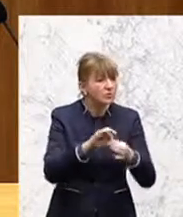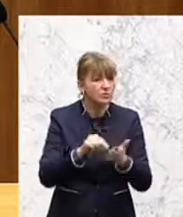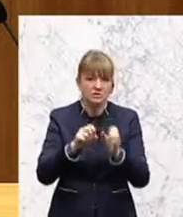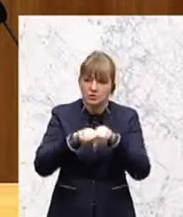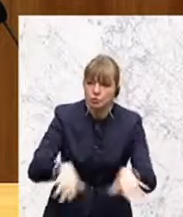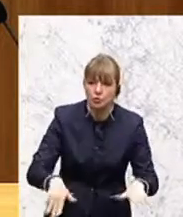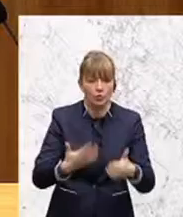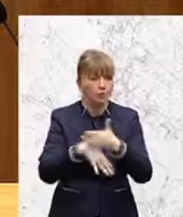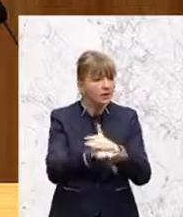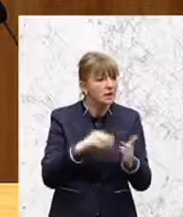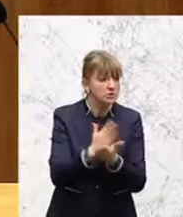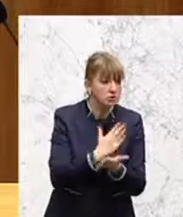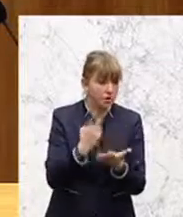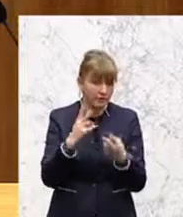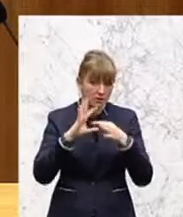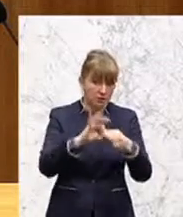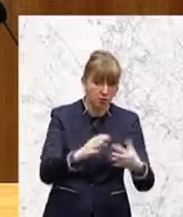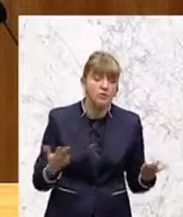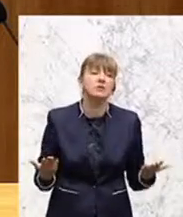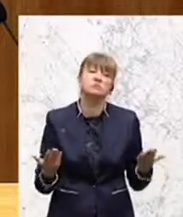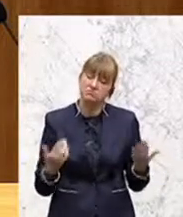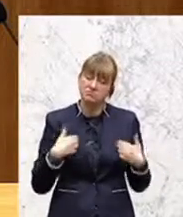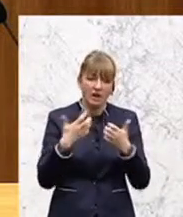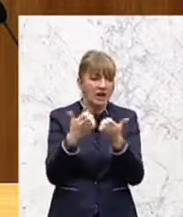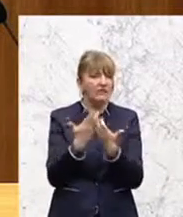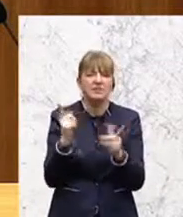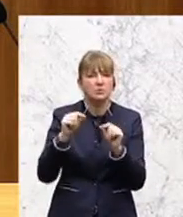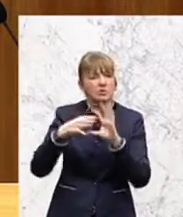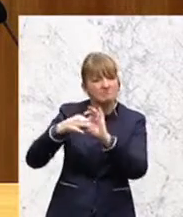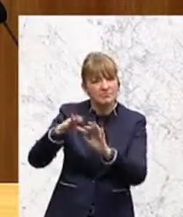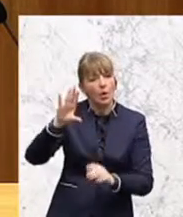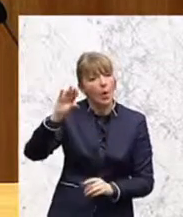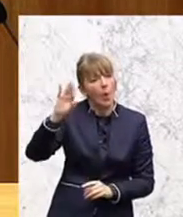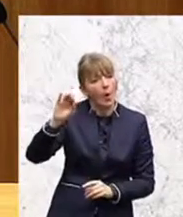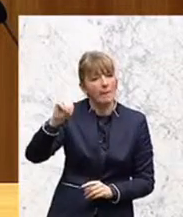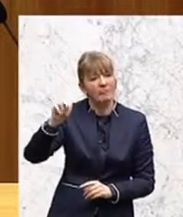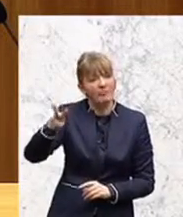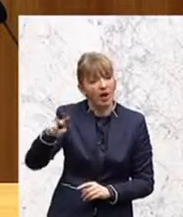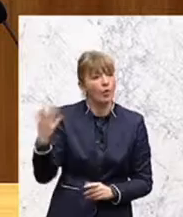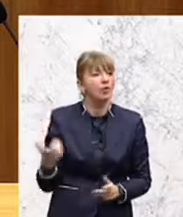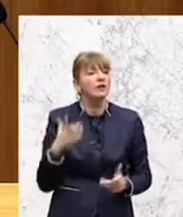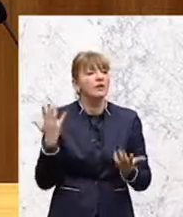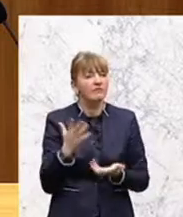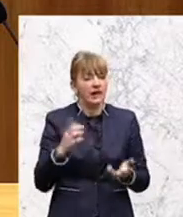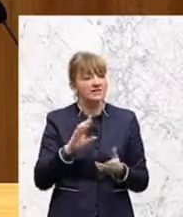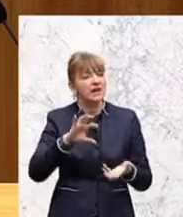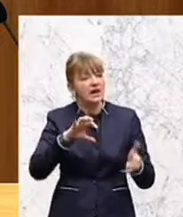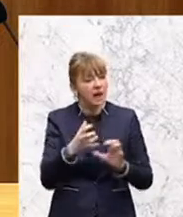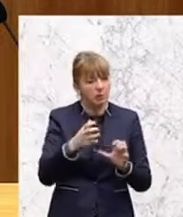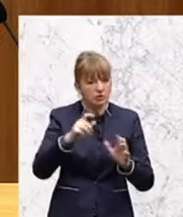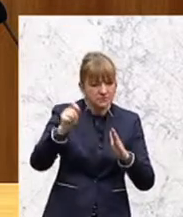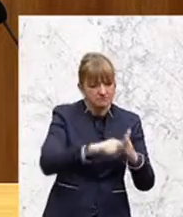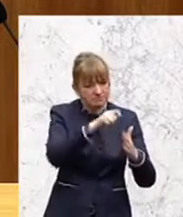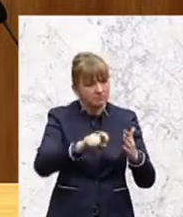und Unternehmensentscheidungen und dann erkläre ich Ihnen jetzt schon, was das mit der OMV zu tun hat. Dekarbonisierung bis